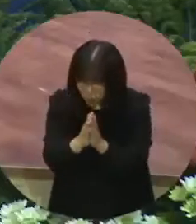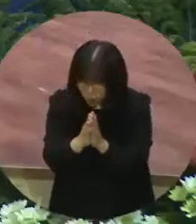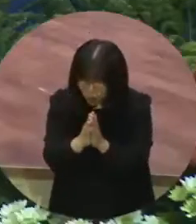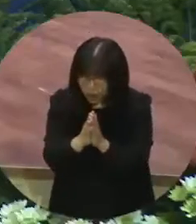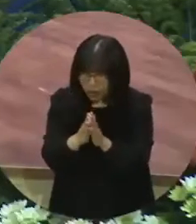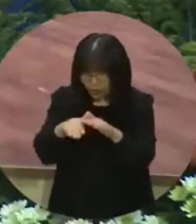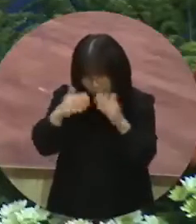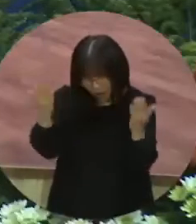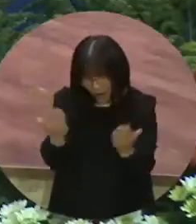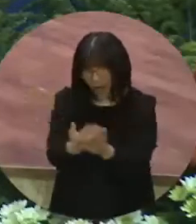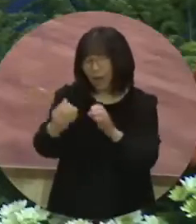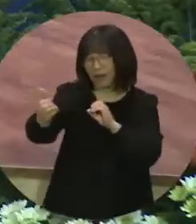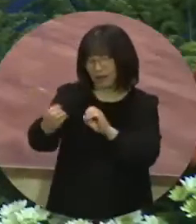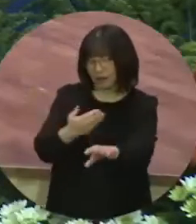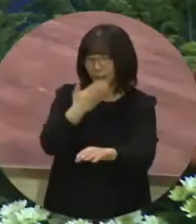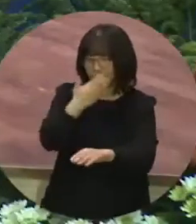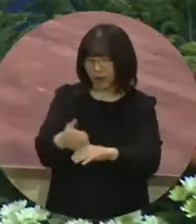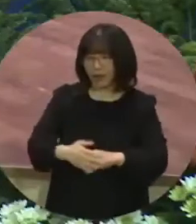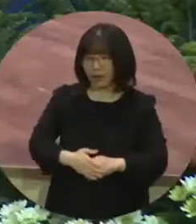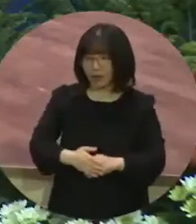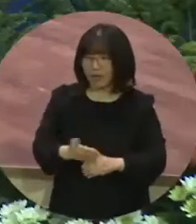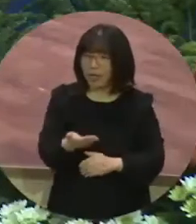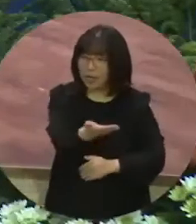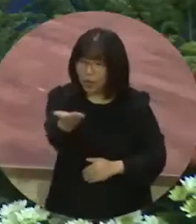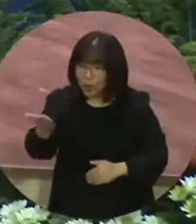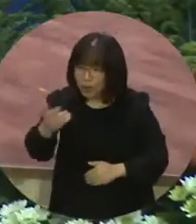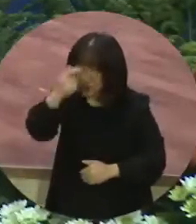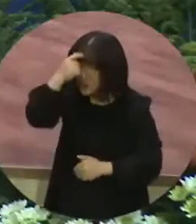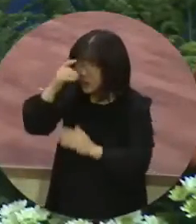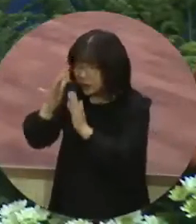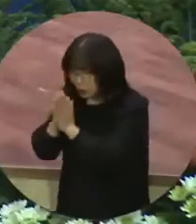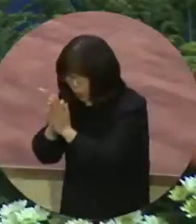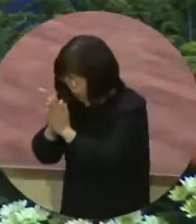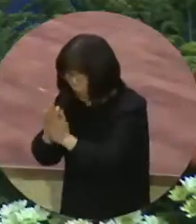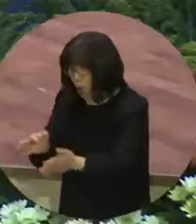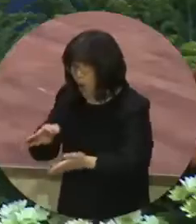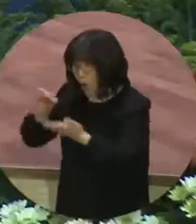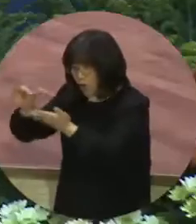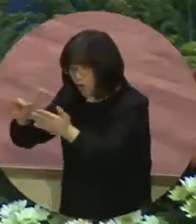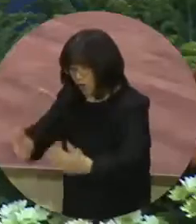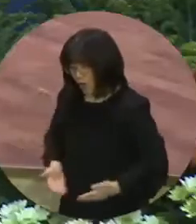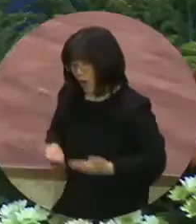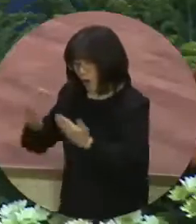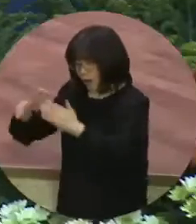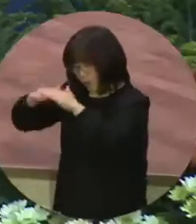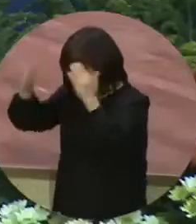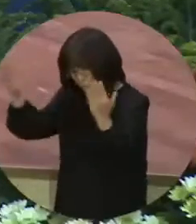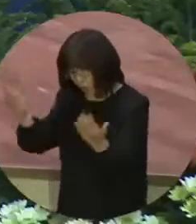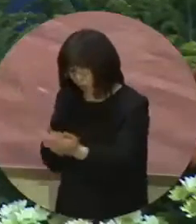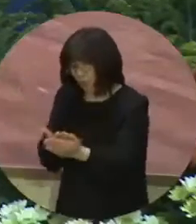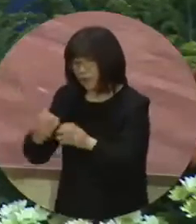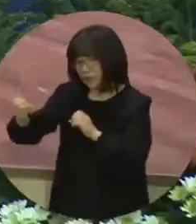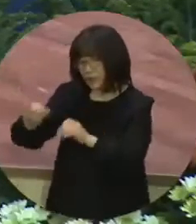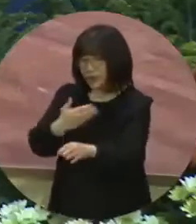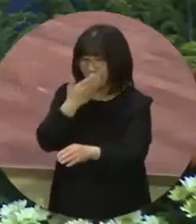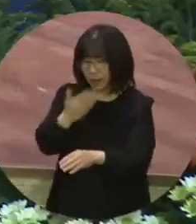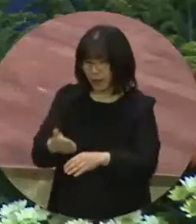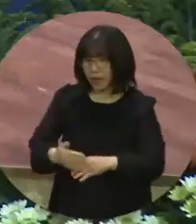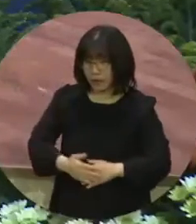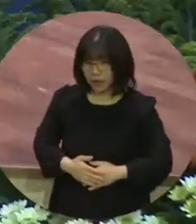믿으시기 바랍니다. 하나님 앞에 기도하고 헌신한 것은 응답할 줄 믿으시기 바랍니다. 하나님의 시간표가